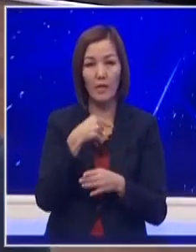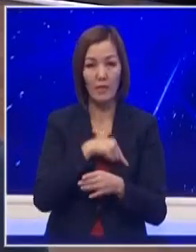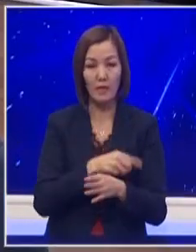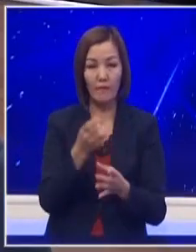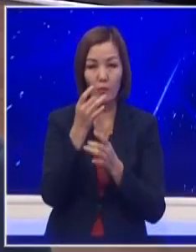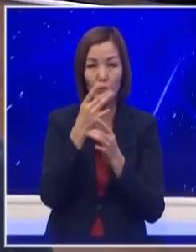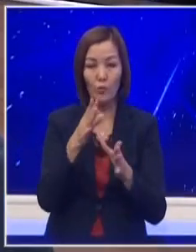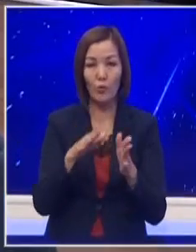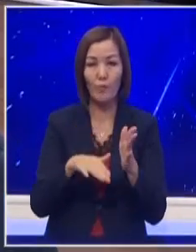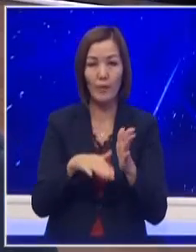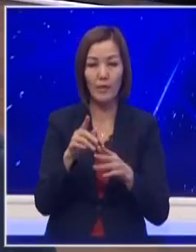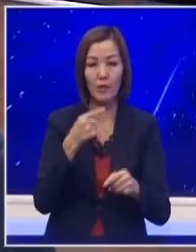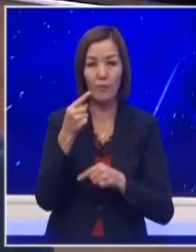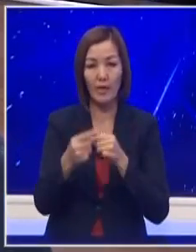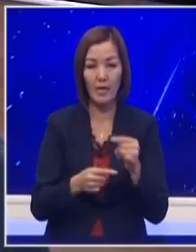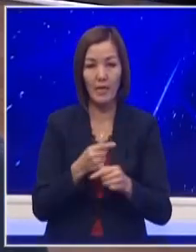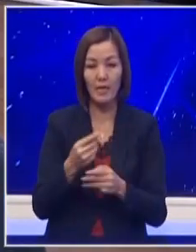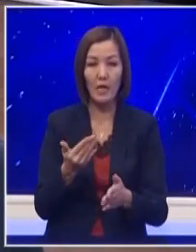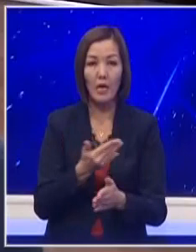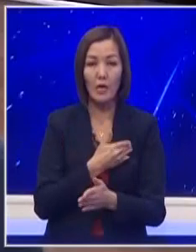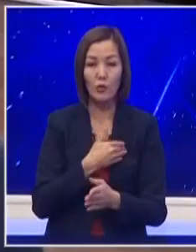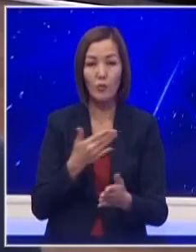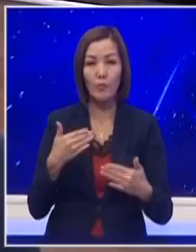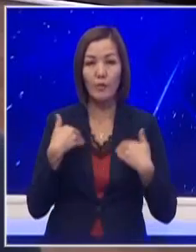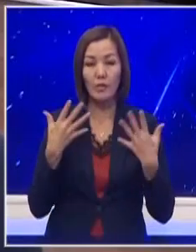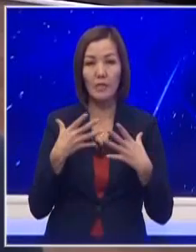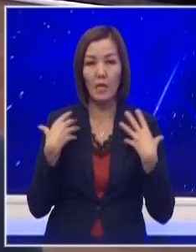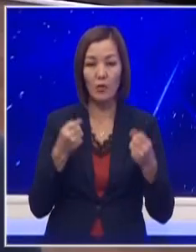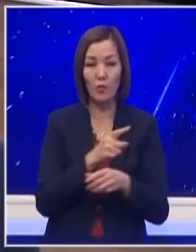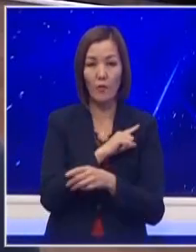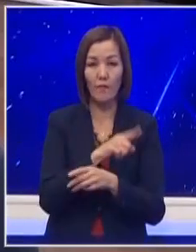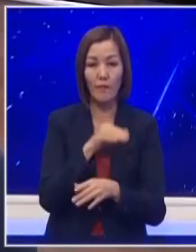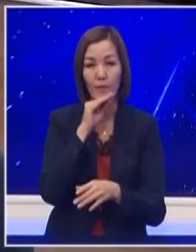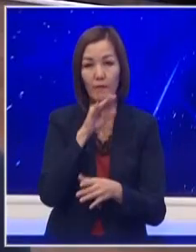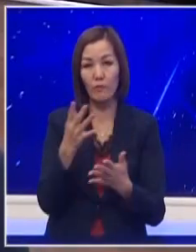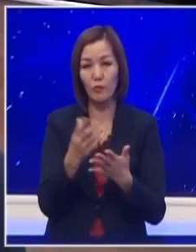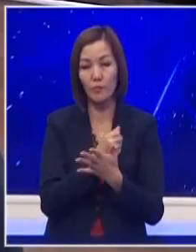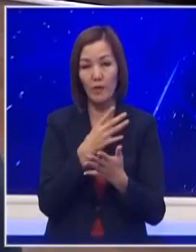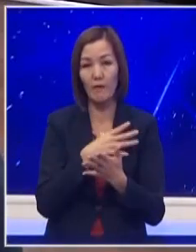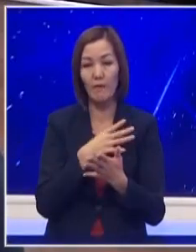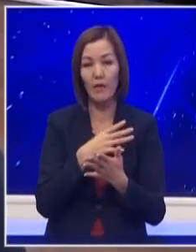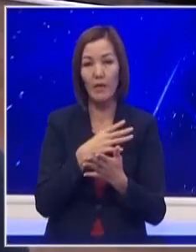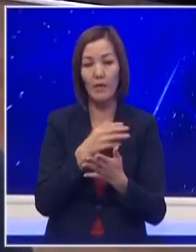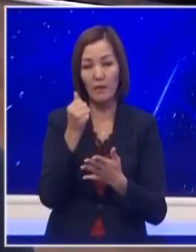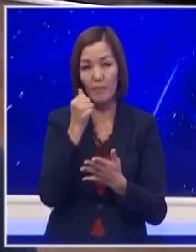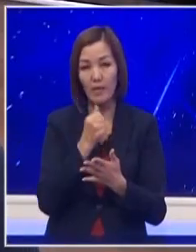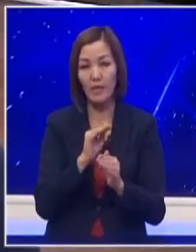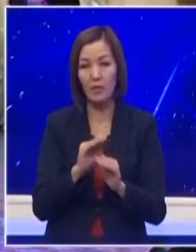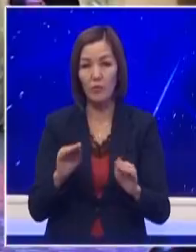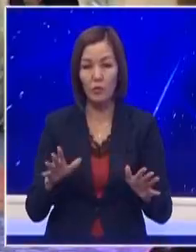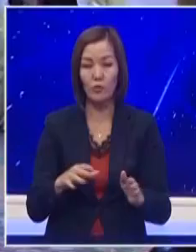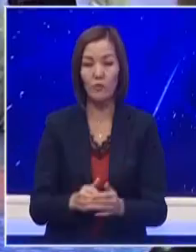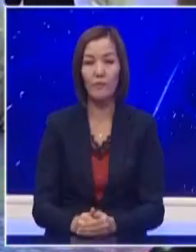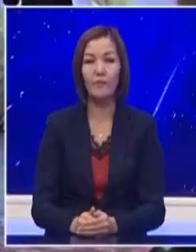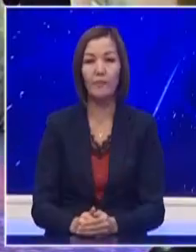и культуру в подрастающем поколении хотим пожелать всем коллегам крепкого здоровья профессиональных успехов и благодарных учеников